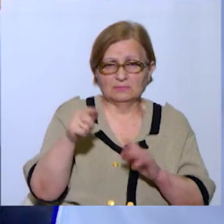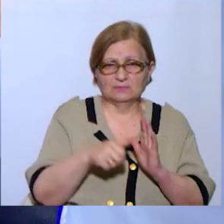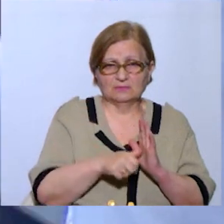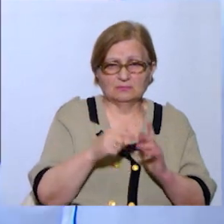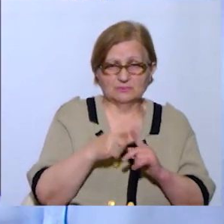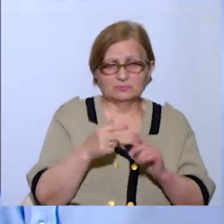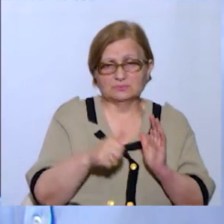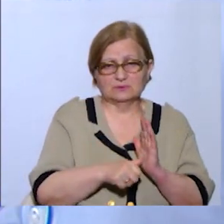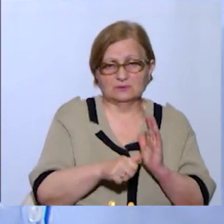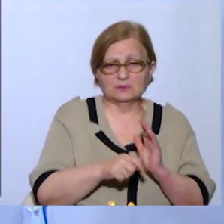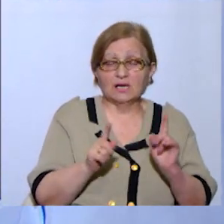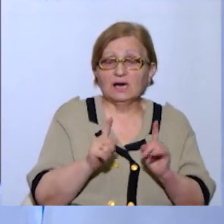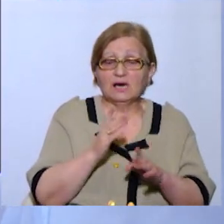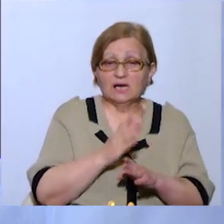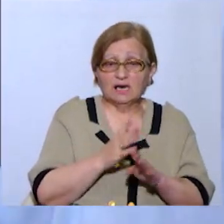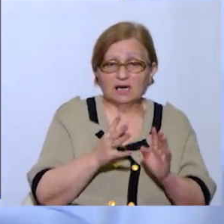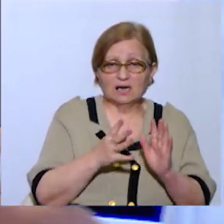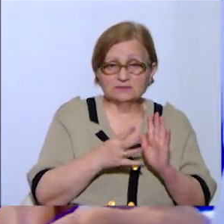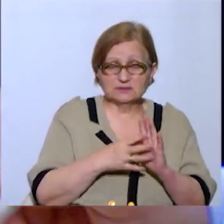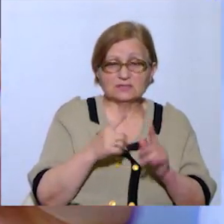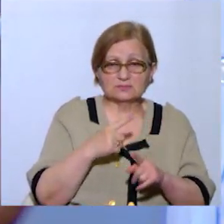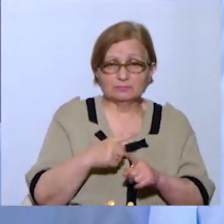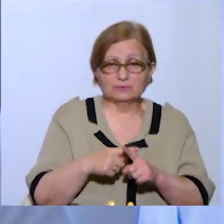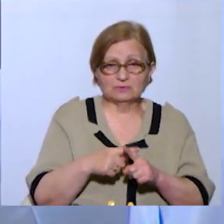პლუს 6. ნუ რაც არის 9 პლუს